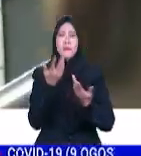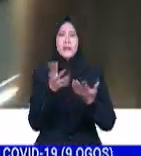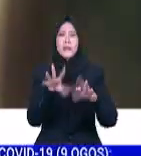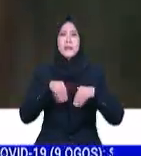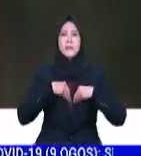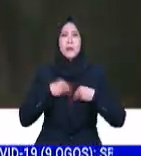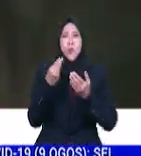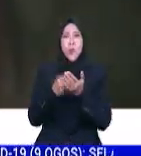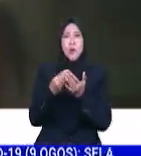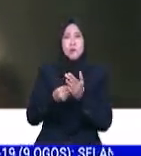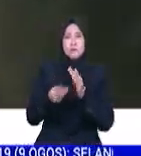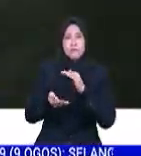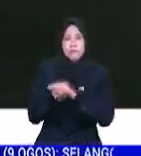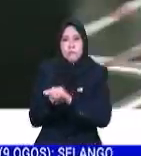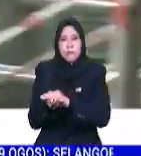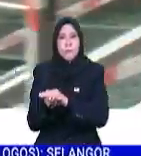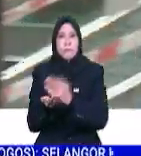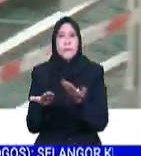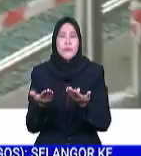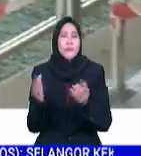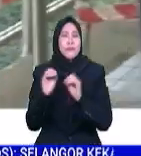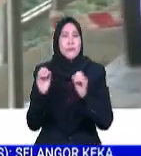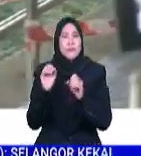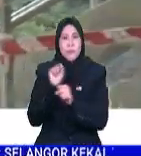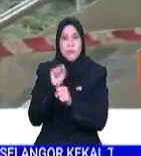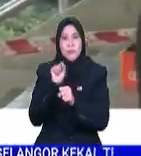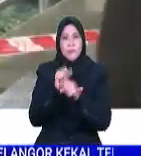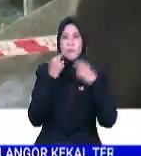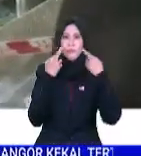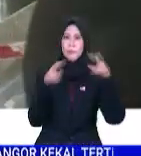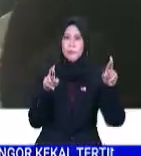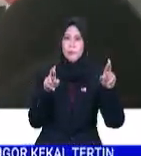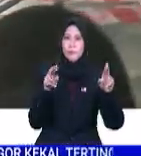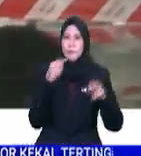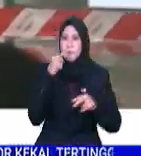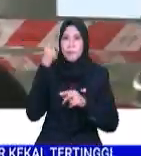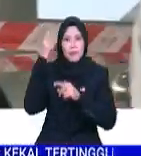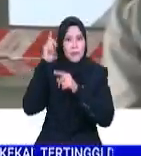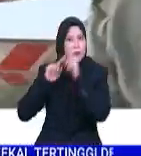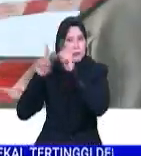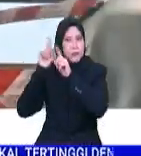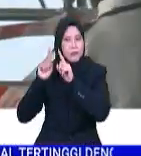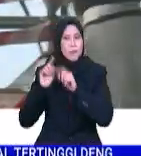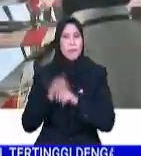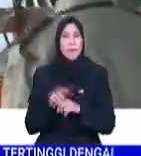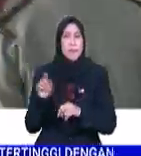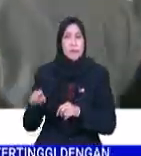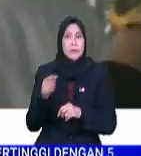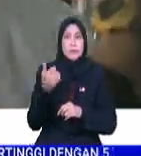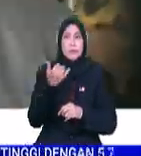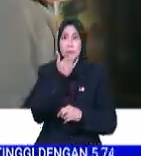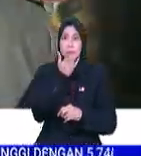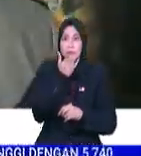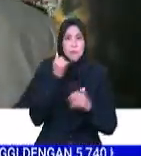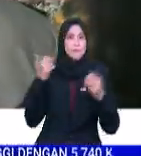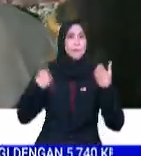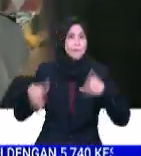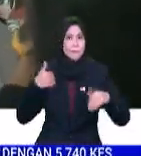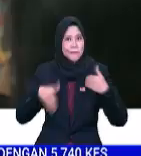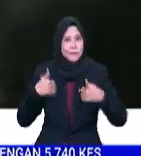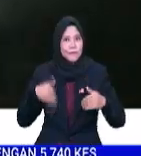menerima uang dengan cadel balasan berhubung tugas Rasdi mereka mereka bagaimana pun mengaku tidak bersalah